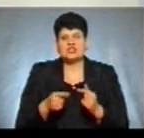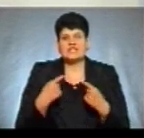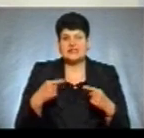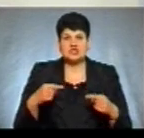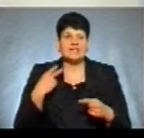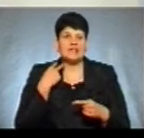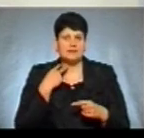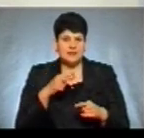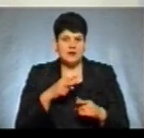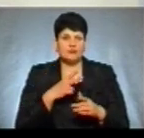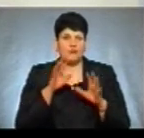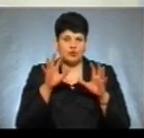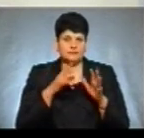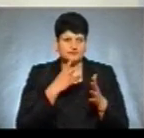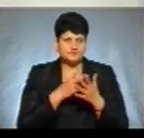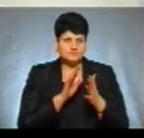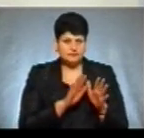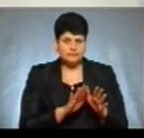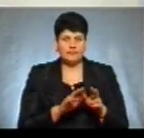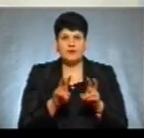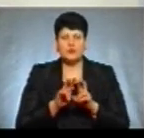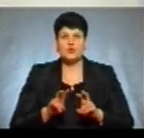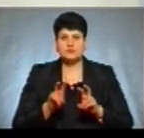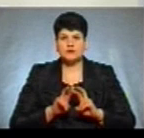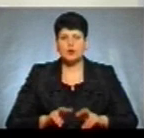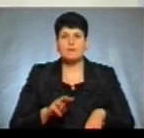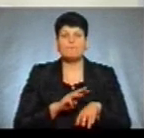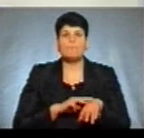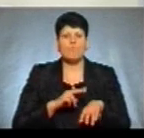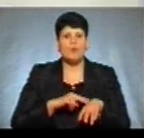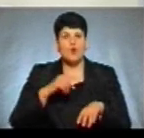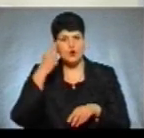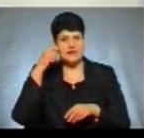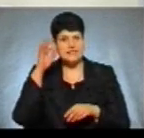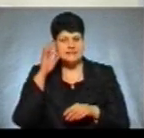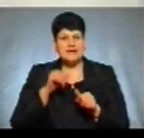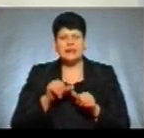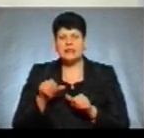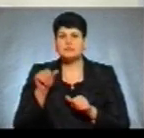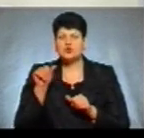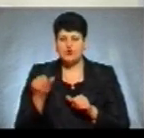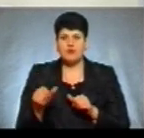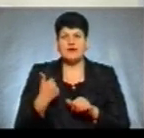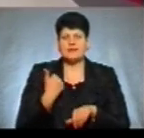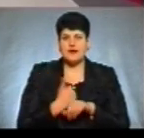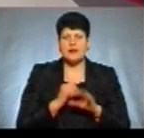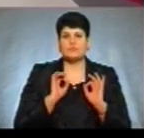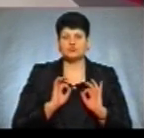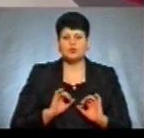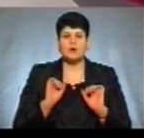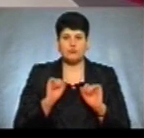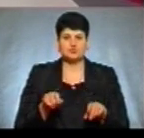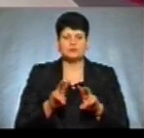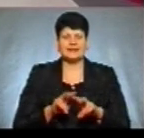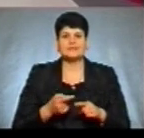передбачених кримінальним кодексом, розслідує поліція. Крім цього, Генеральна прокуратура може розслідувати такі кримінальні провадження.